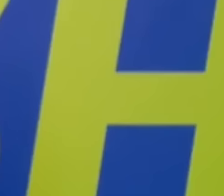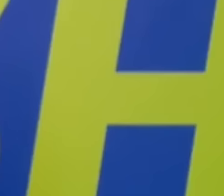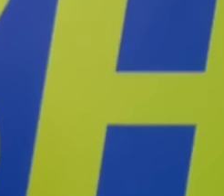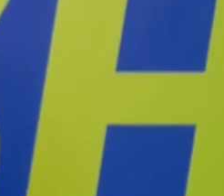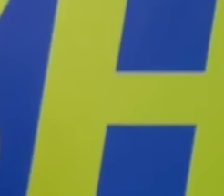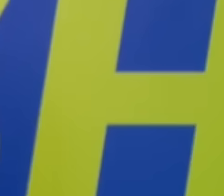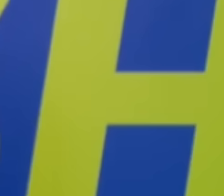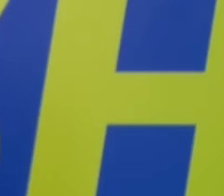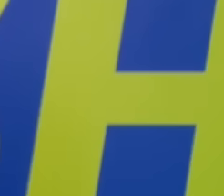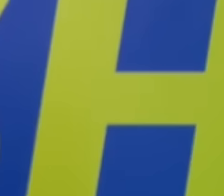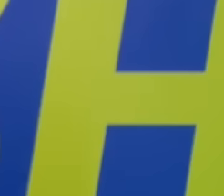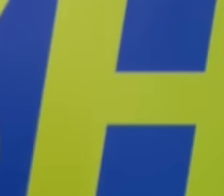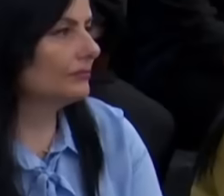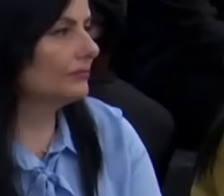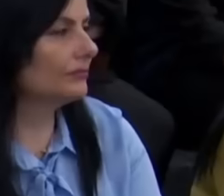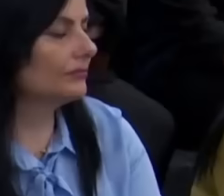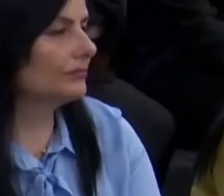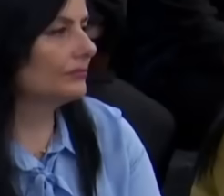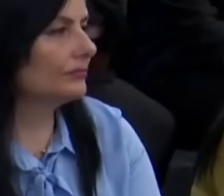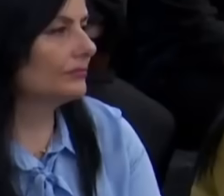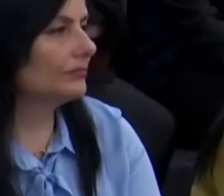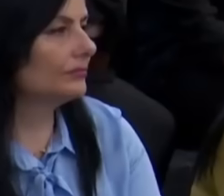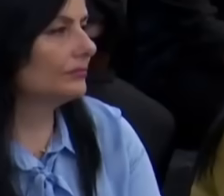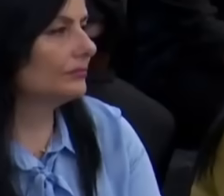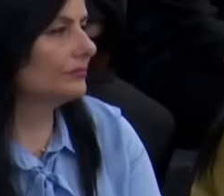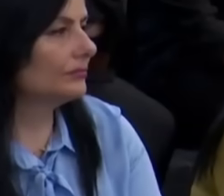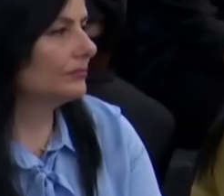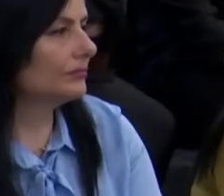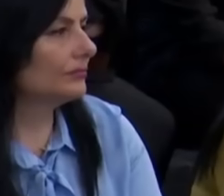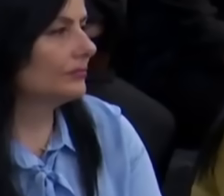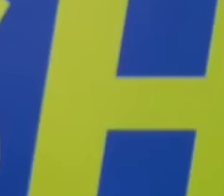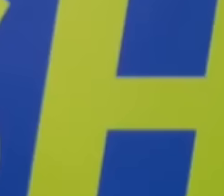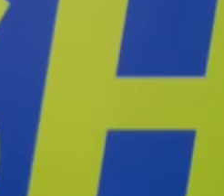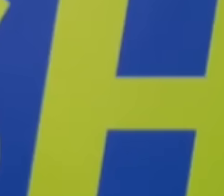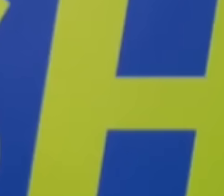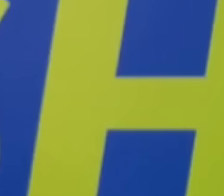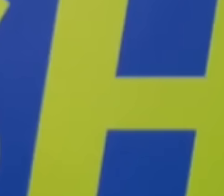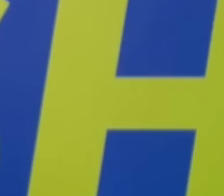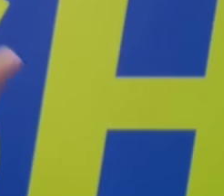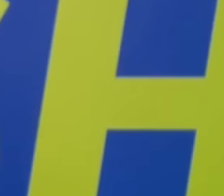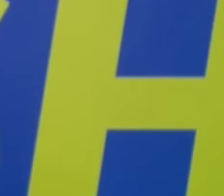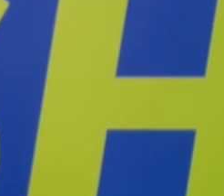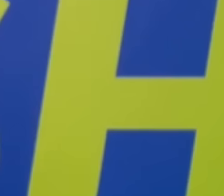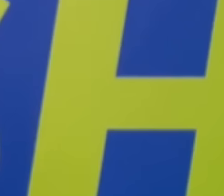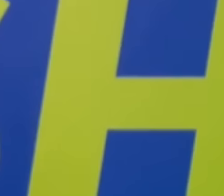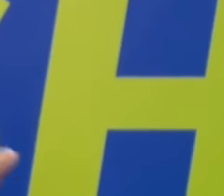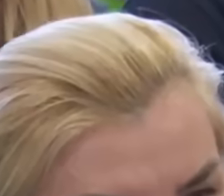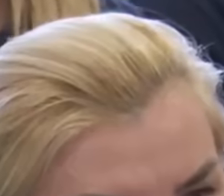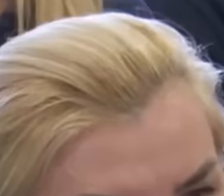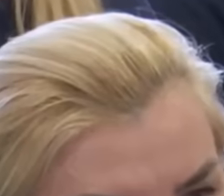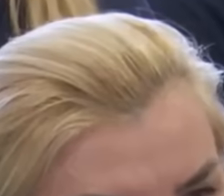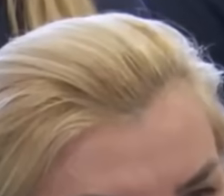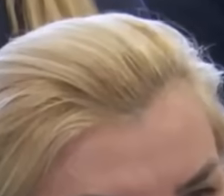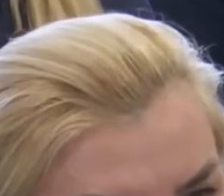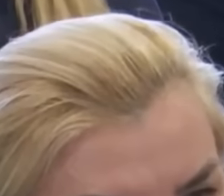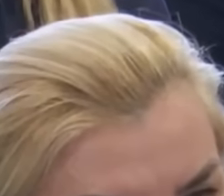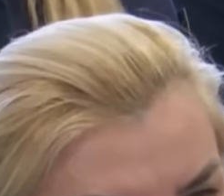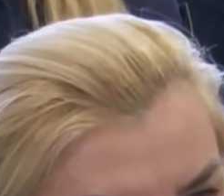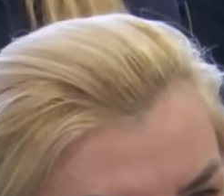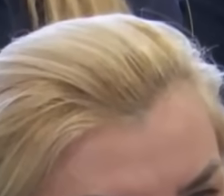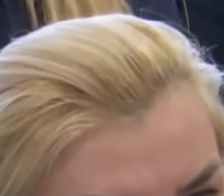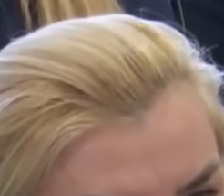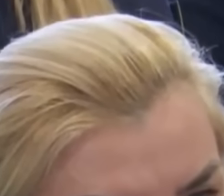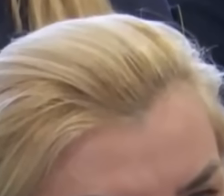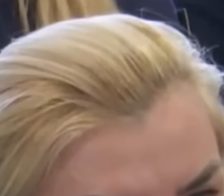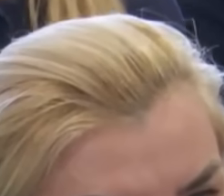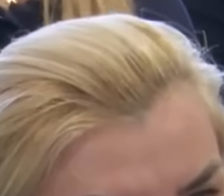e dytë të zbatimit duke synuar konsolidimin e saj. Në këtë paket një rol parësor marrin oficerët e sigurisë